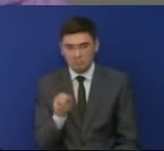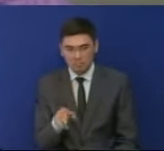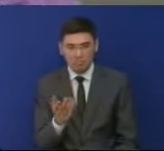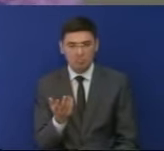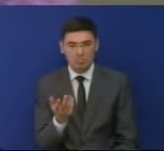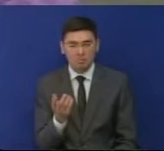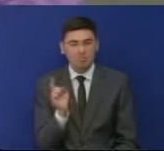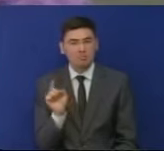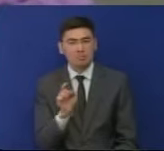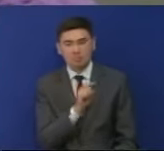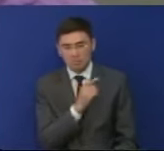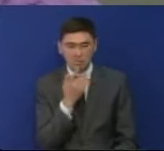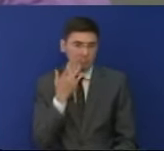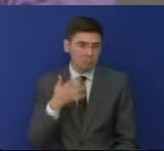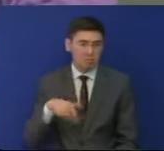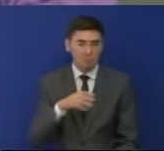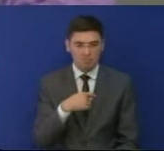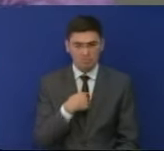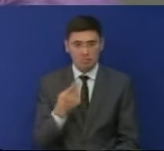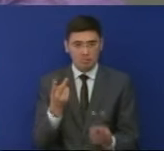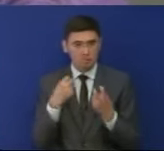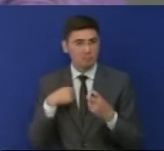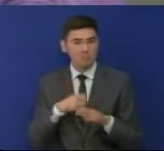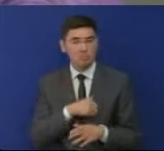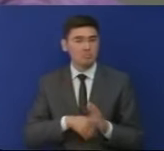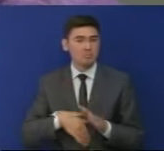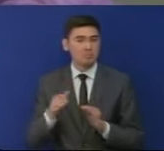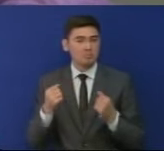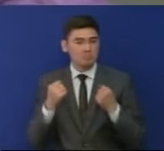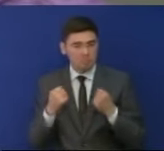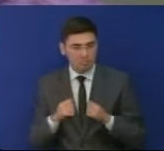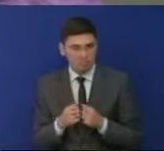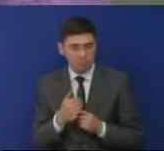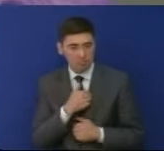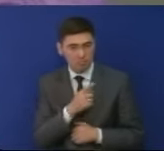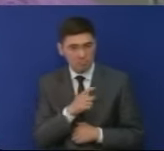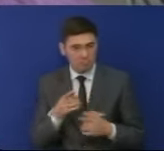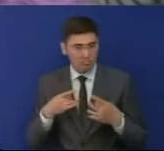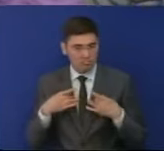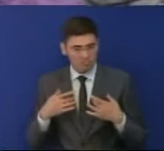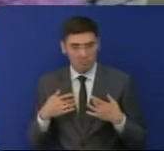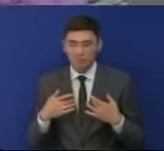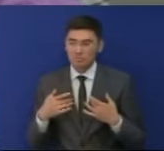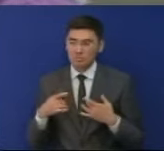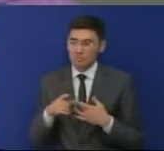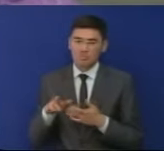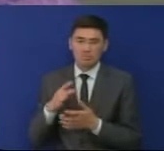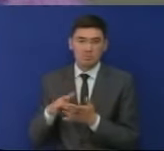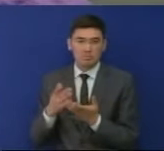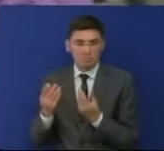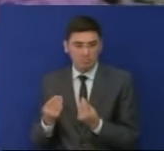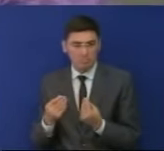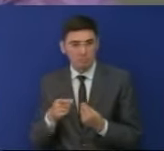действительно призвана я лучшая спортсменка года. Хочу поздравить, конечно, наш город с этим замечательным